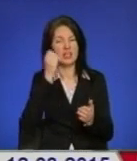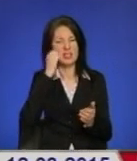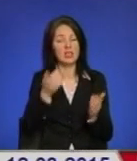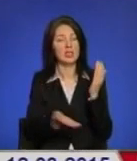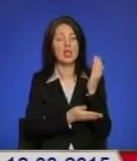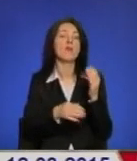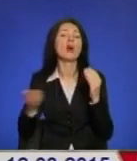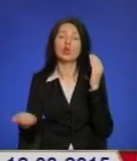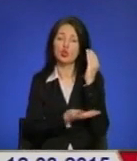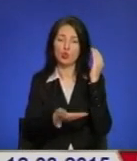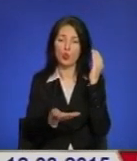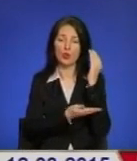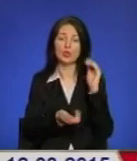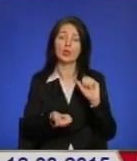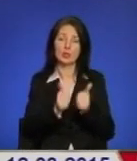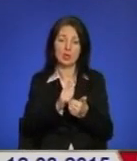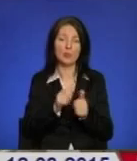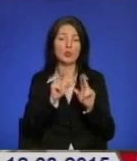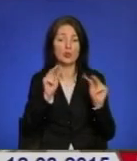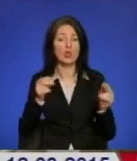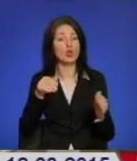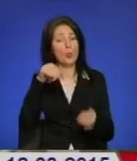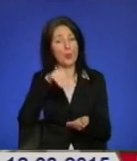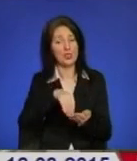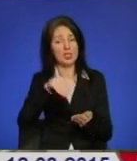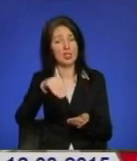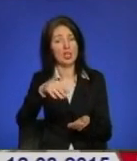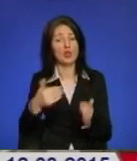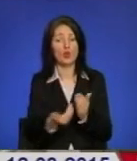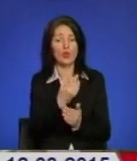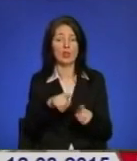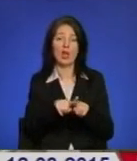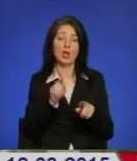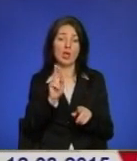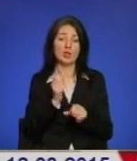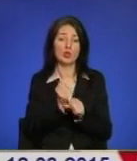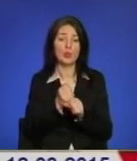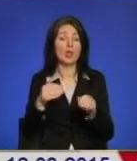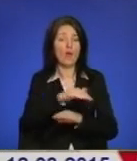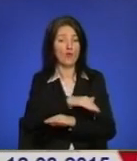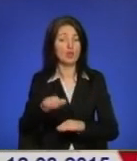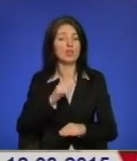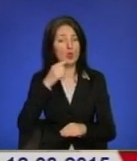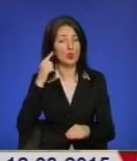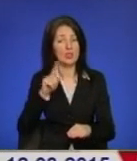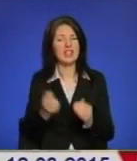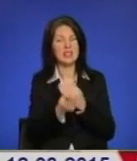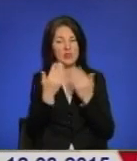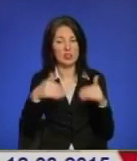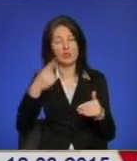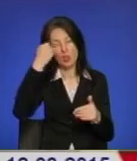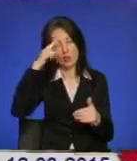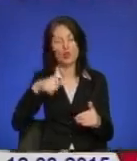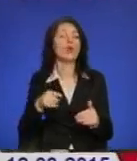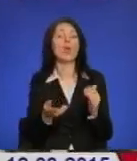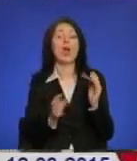них обіцяють посадити нові. Так, наприклад, як це зробили на вулиці Руській, де з'являться вже відомі тернополянам каштани